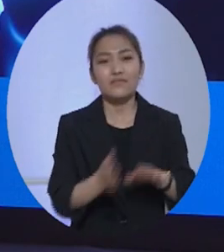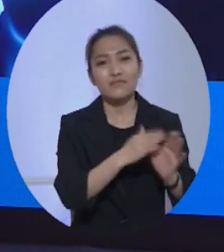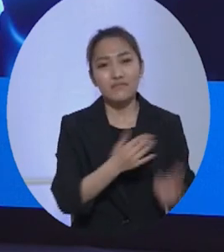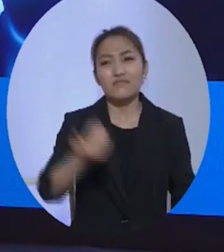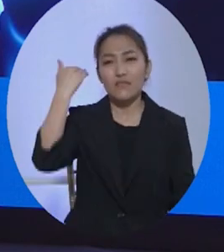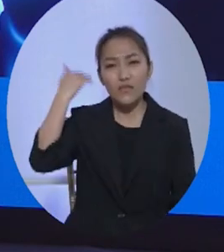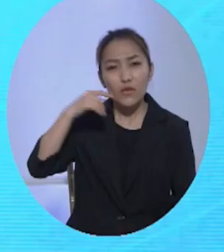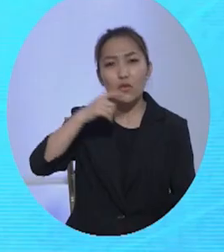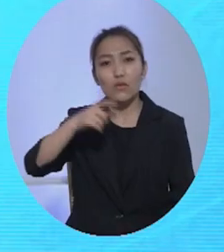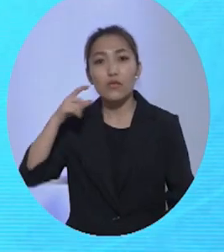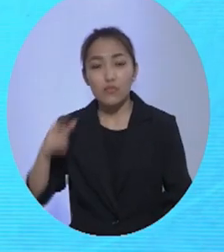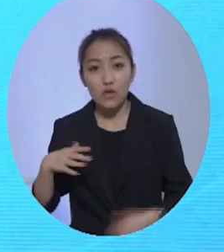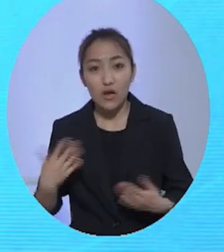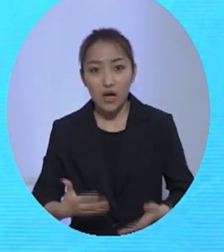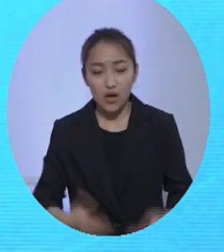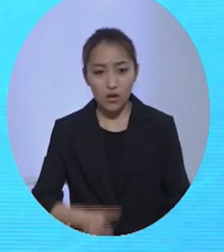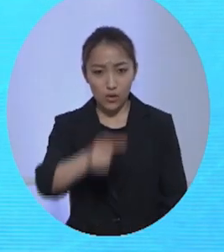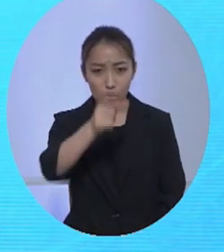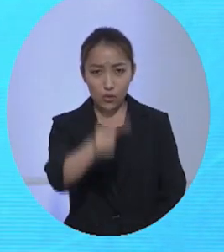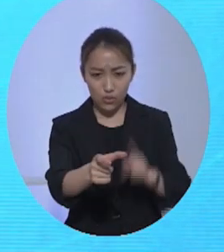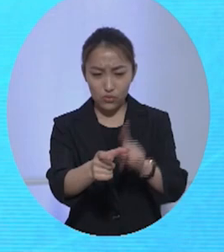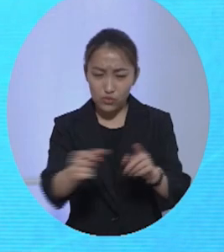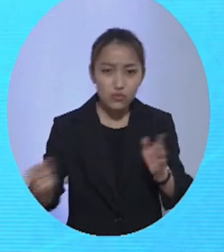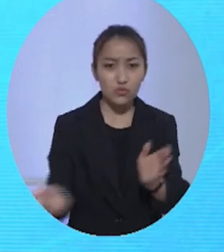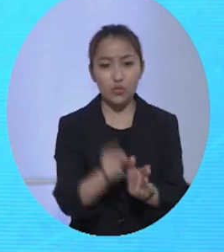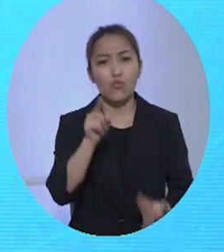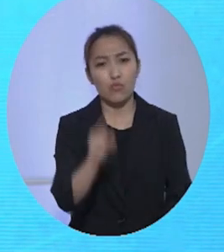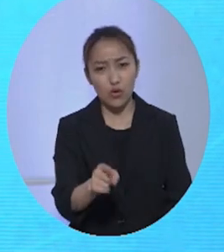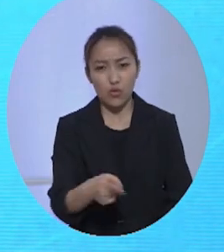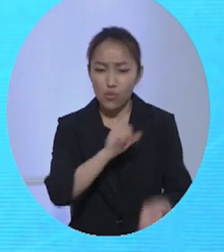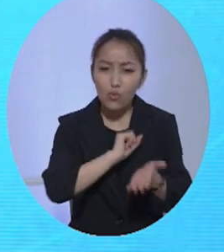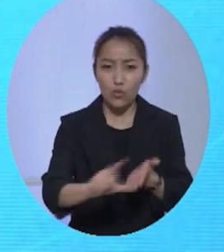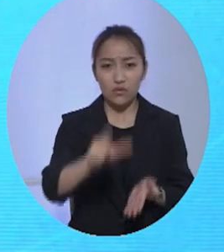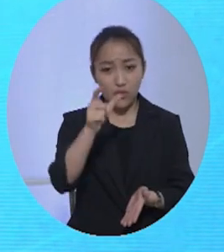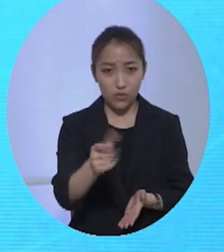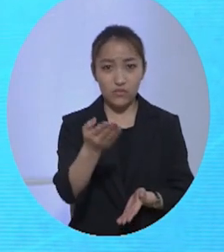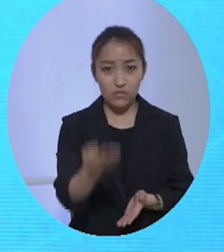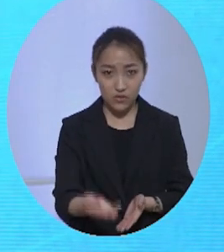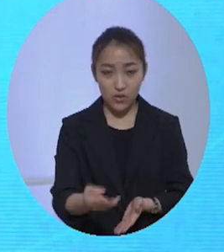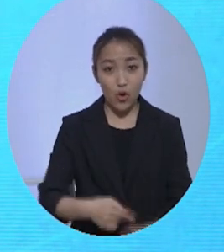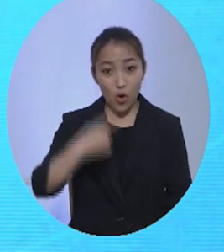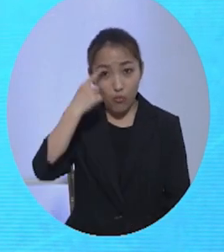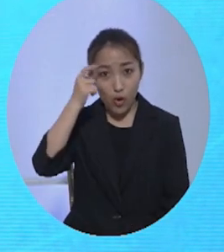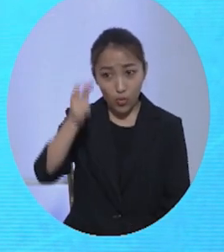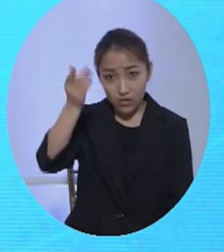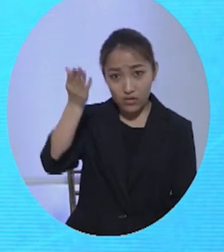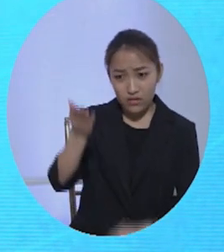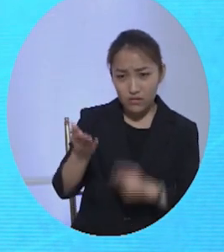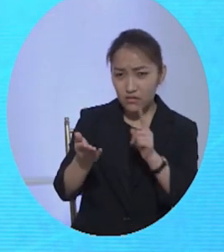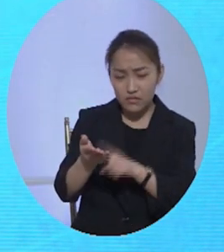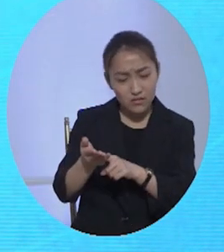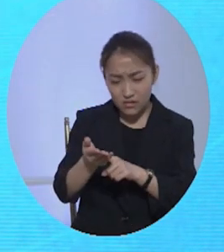хүний дээдлж явсан юм байна. Хүн бол үнд зүйлс байсан юм байна. Гур Монгол хүн бол одоо чандмын эрдэнэ